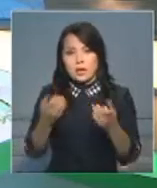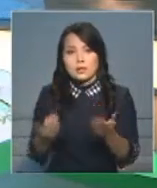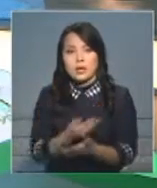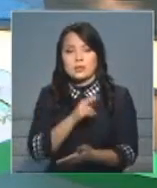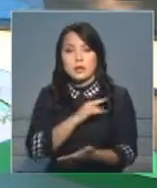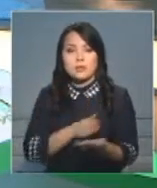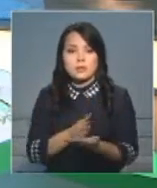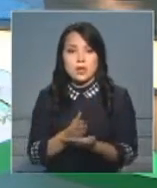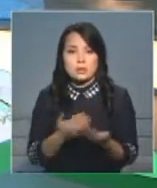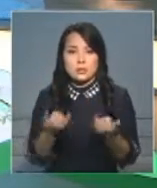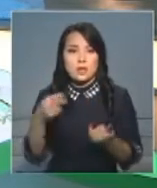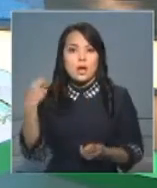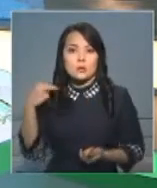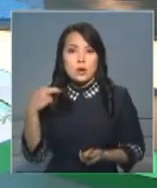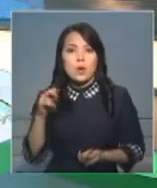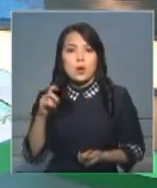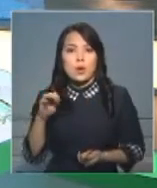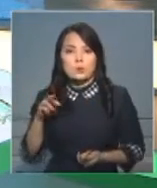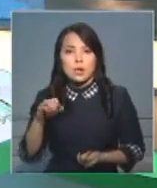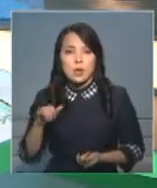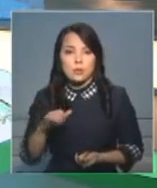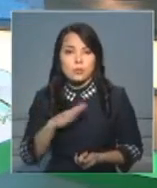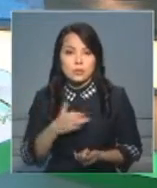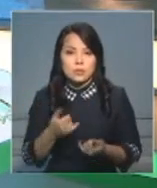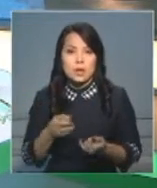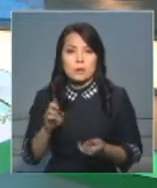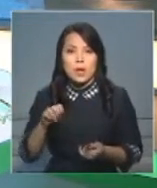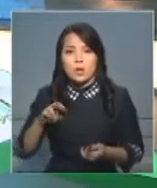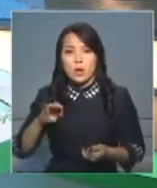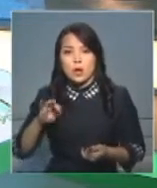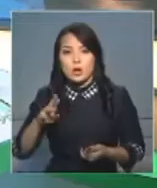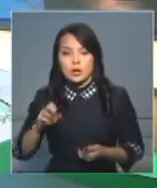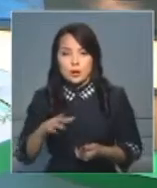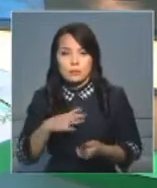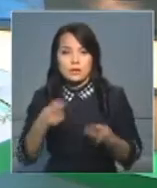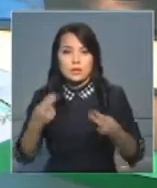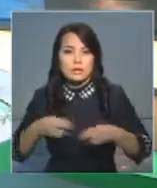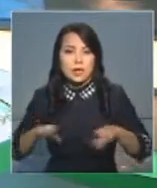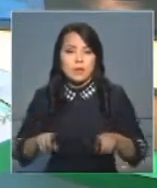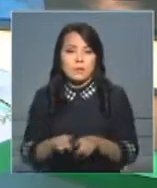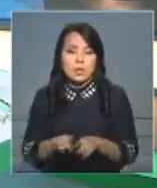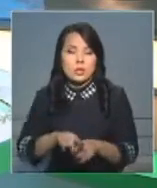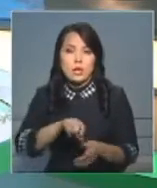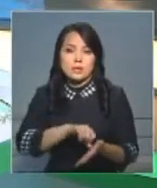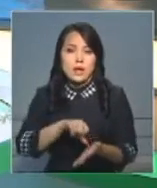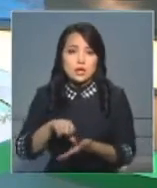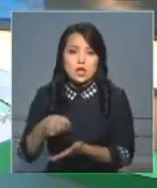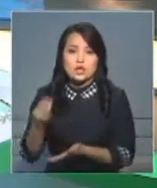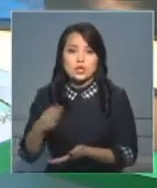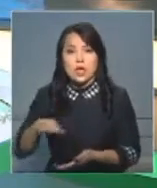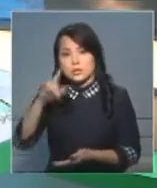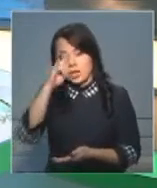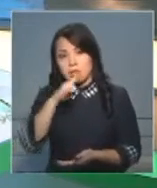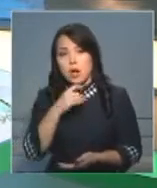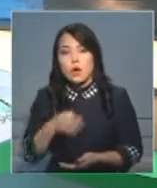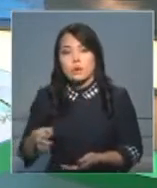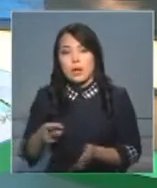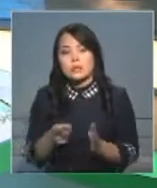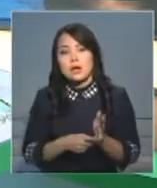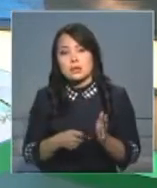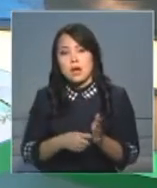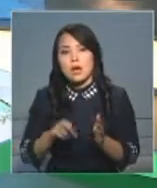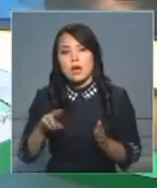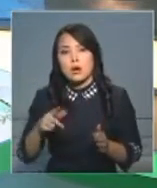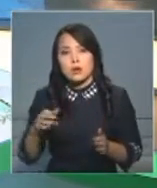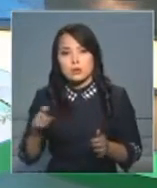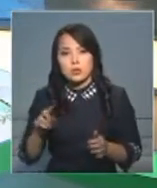қызметінің хабарлауынша Ақтөбе, Хромтау, Ташолының Белогорка кентіне дейінгі аумағы, сондай ақ Шығыс Қазақстан облысында Қарағанды,